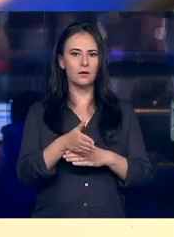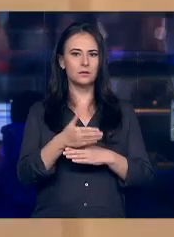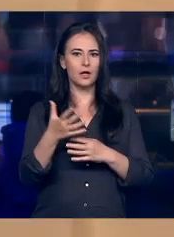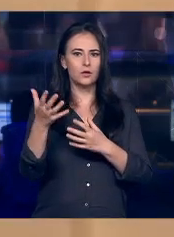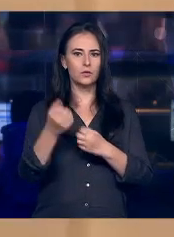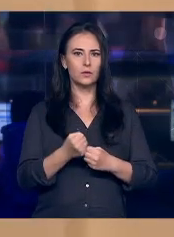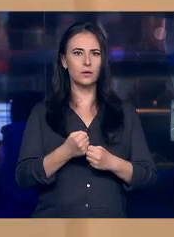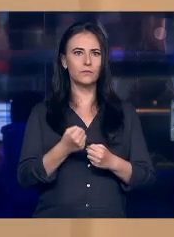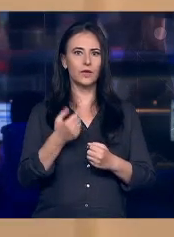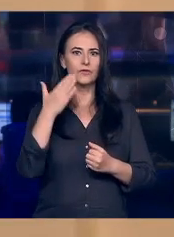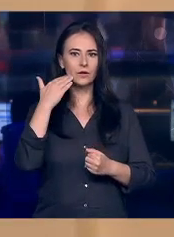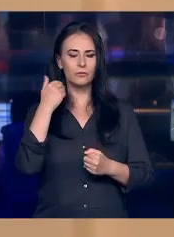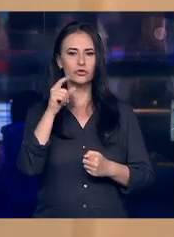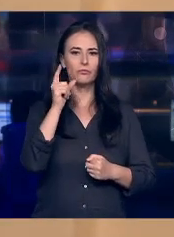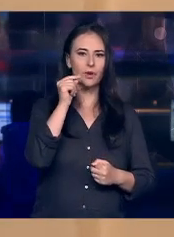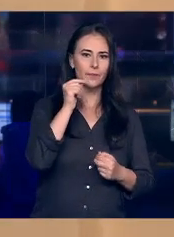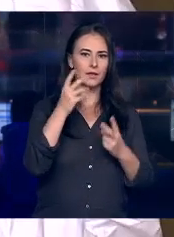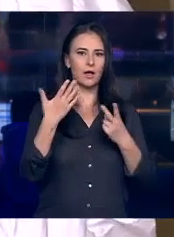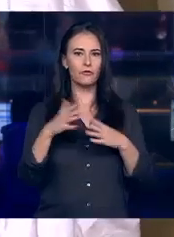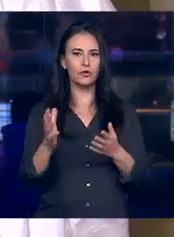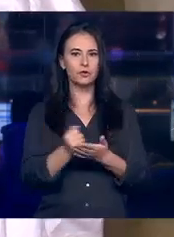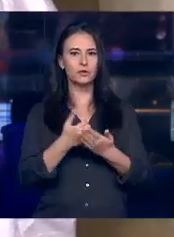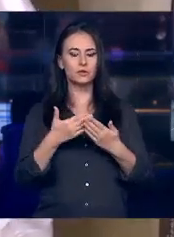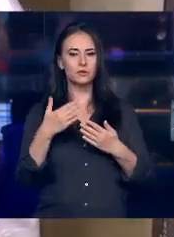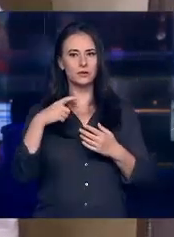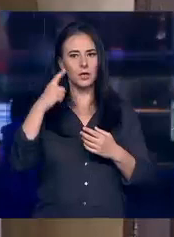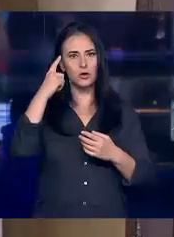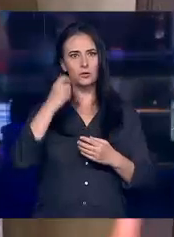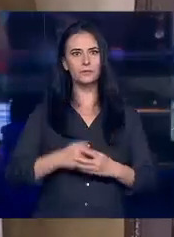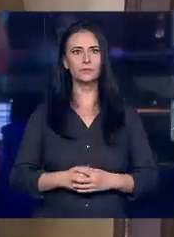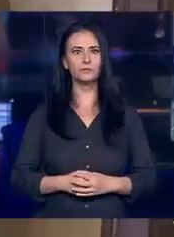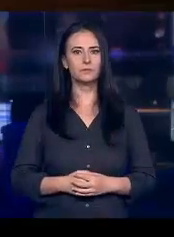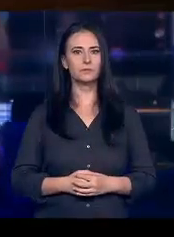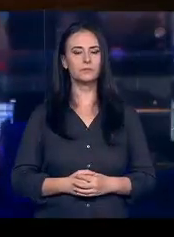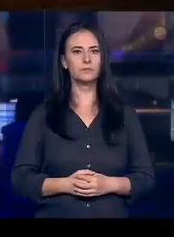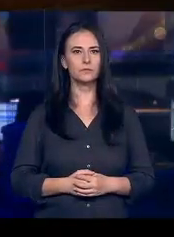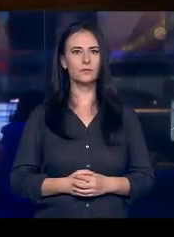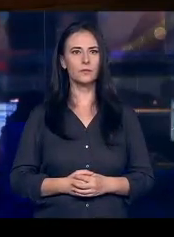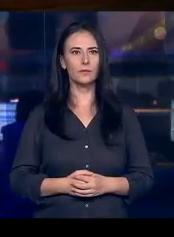ajutor. Atât femeia cât și bărbatul au fost găsiți inconștienți. El era leșinat.